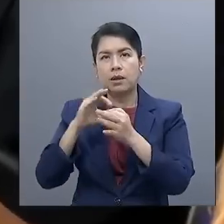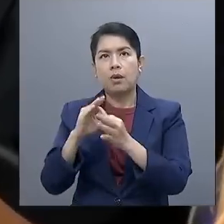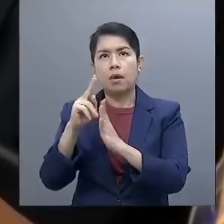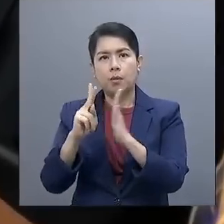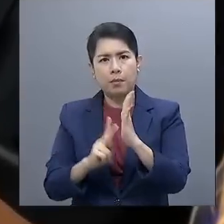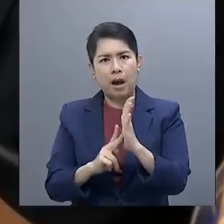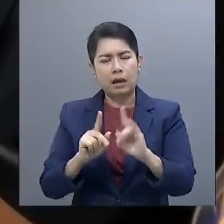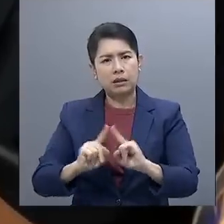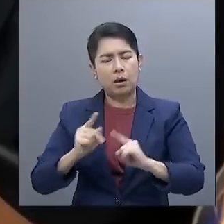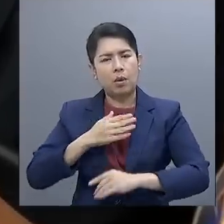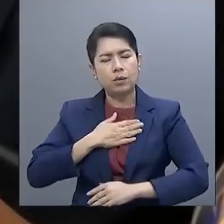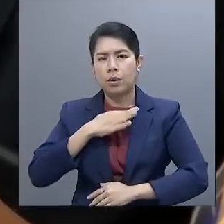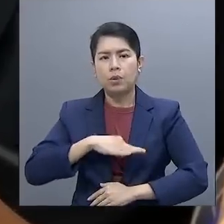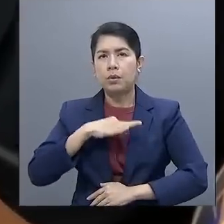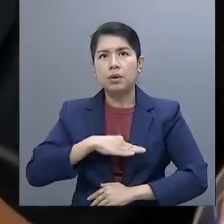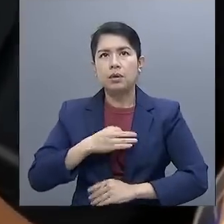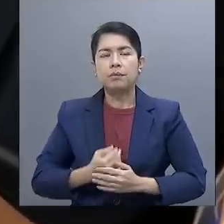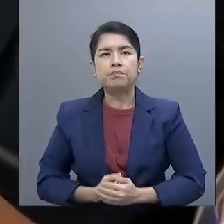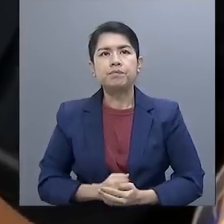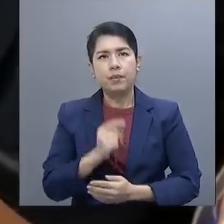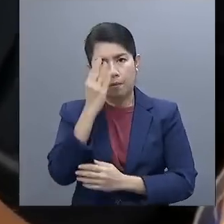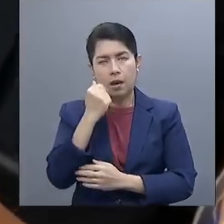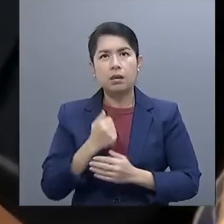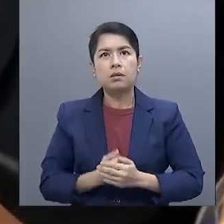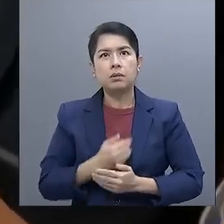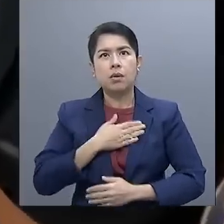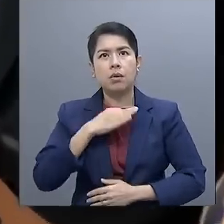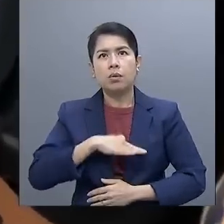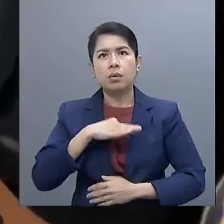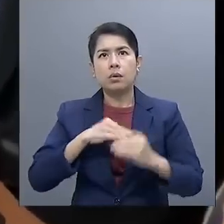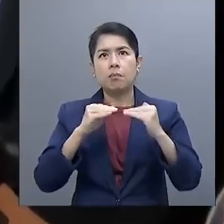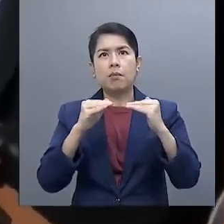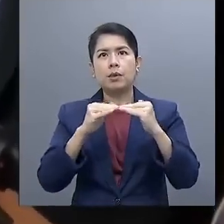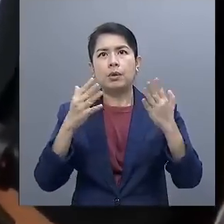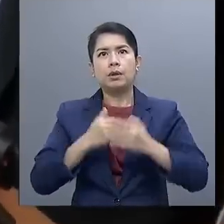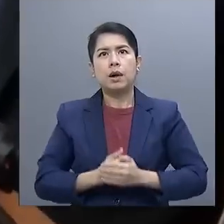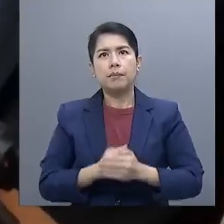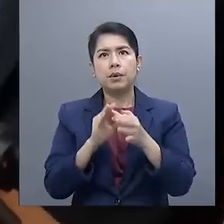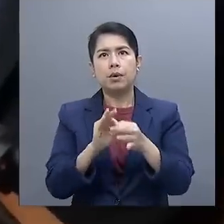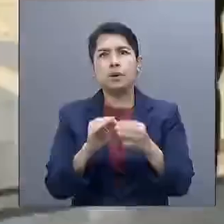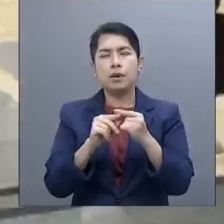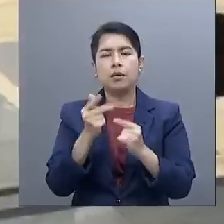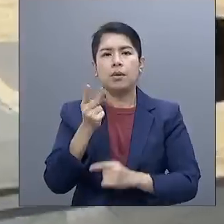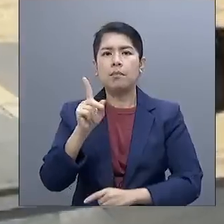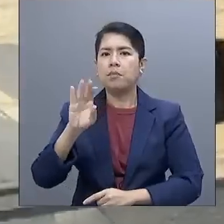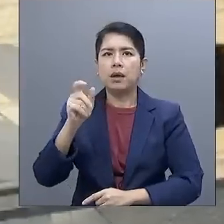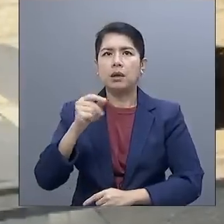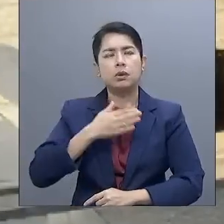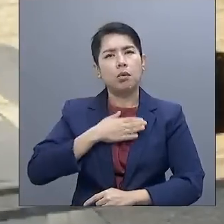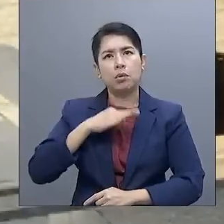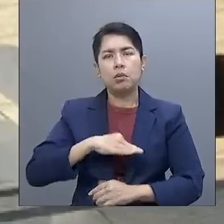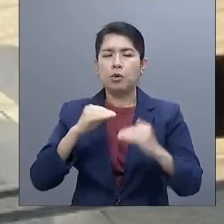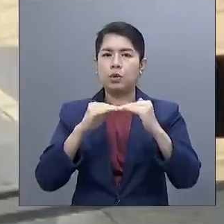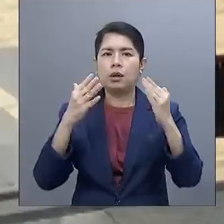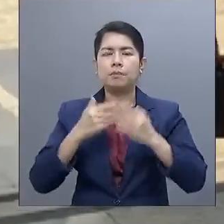ตทำให้เรารู้สึกถึงความไม่เป็นธรรมที่เกิดขึ้นในคดีนี้เป็นอย่างมากนะคะ สำหรับค